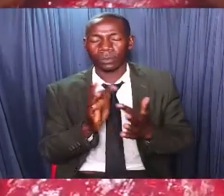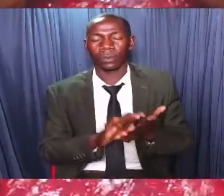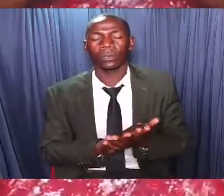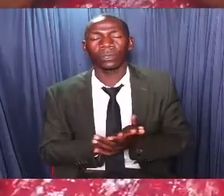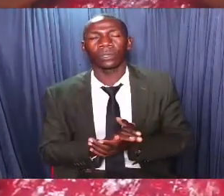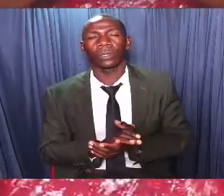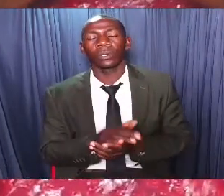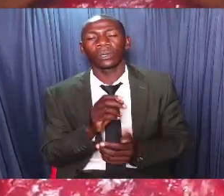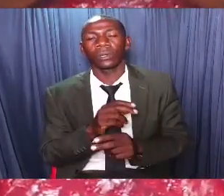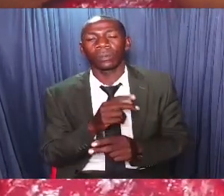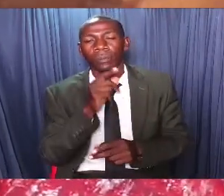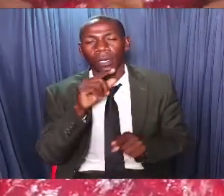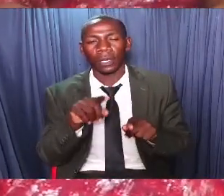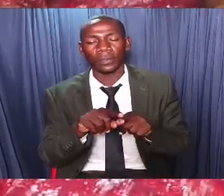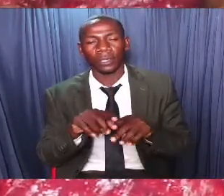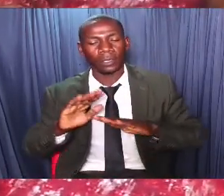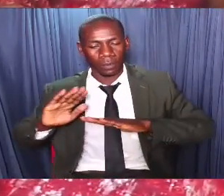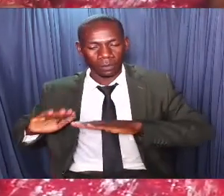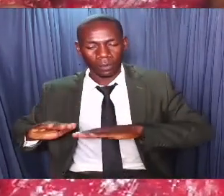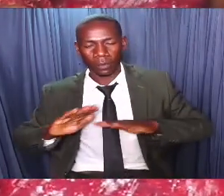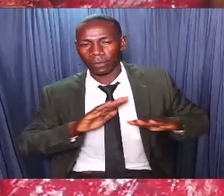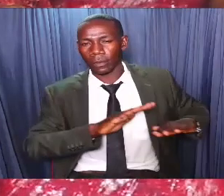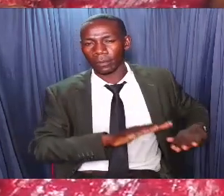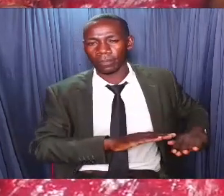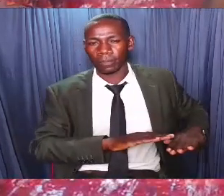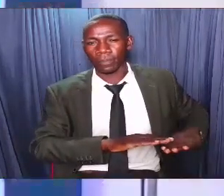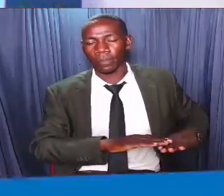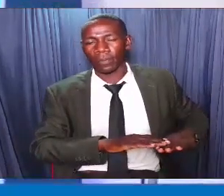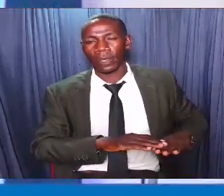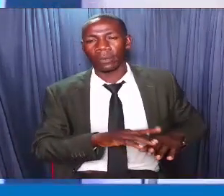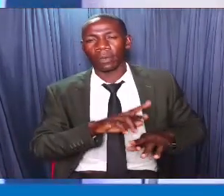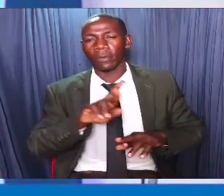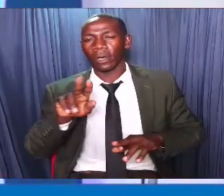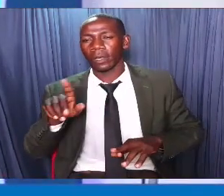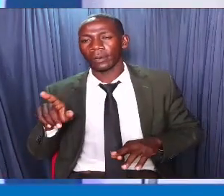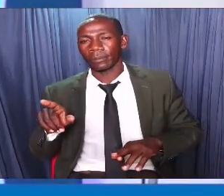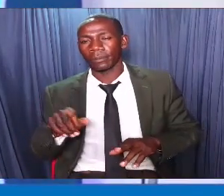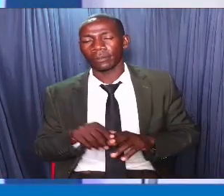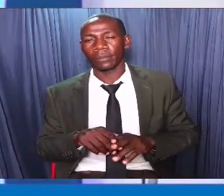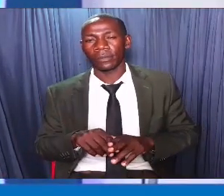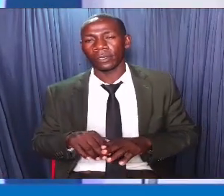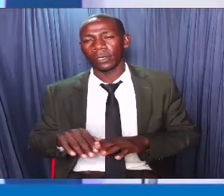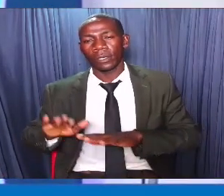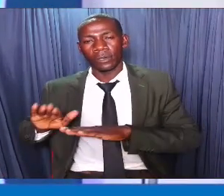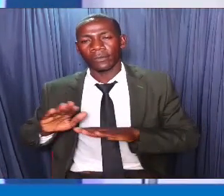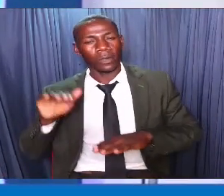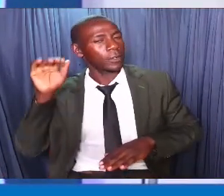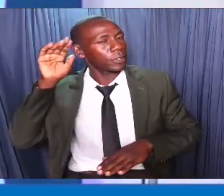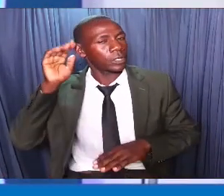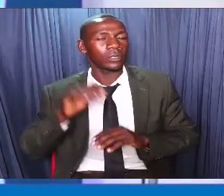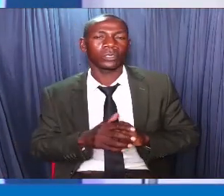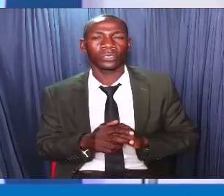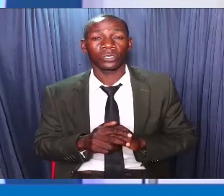Amen. Kwa hivyo wapendwa, tutulie sote. So let's all be settled. Mahali popote ulipo, wherever you are, tulia, sikiliza. Settle and